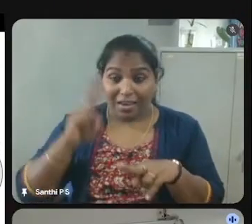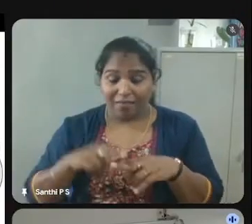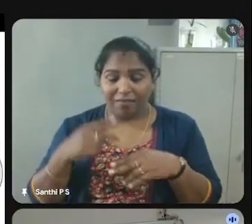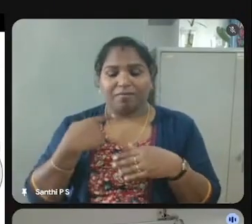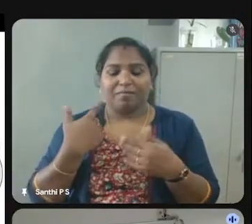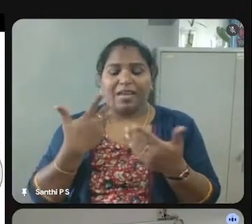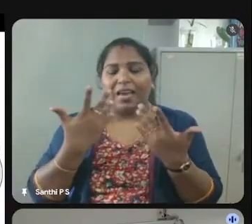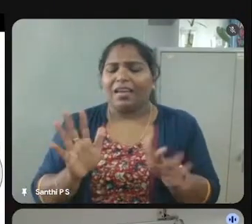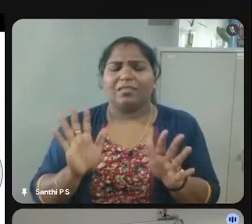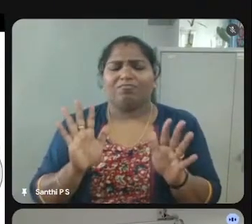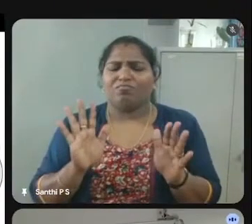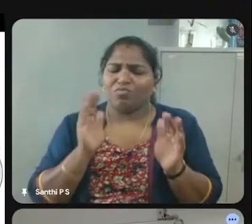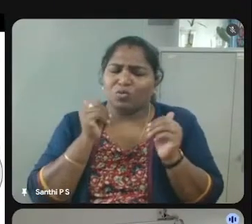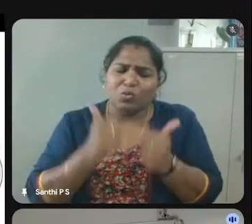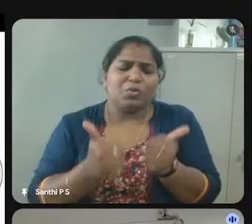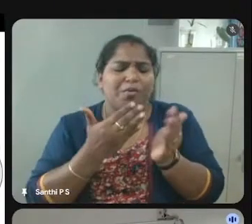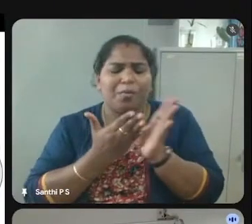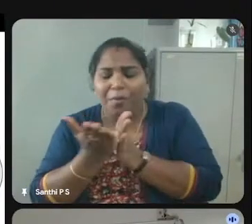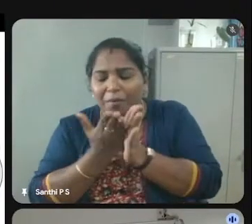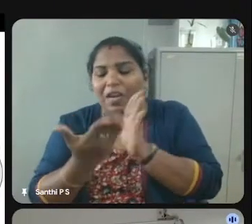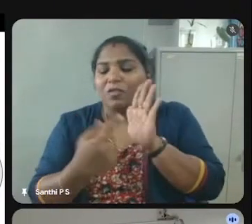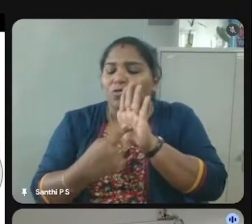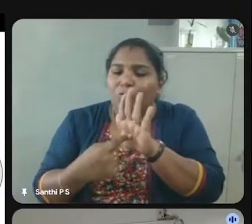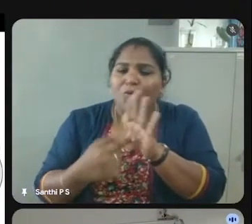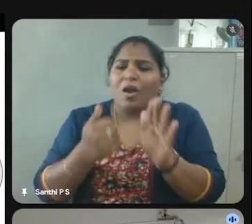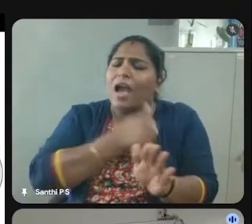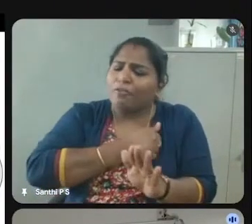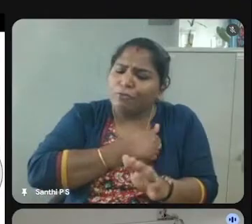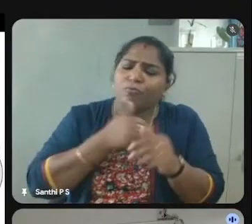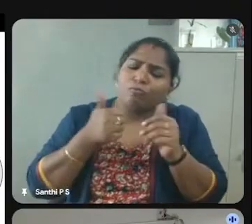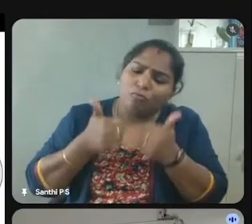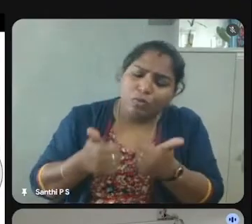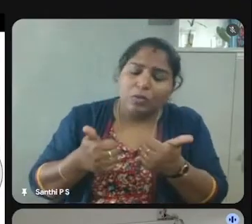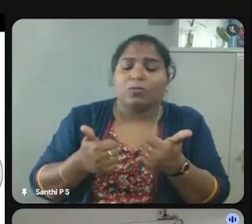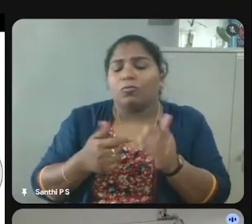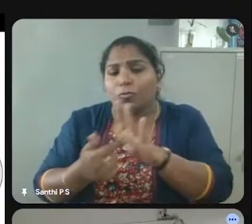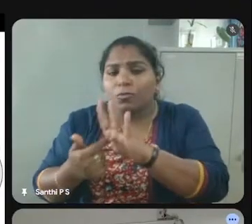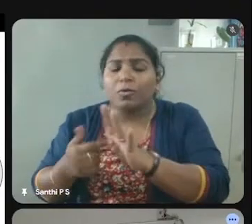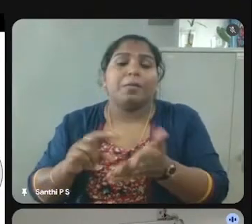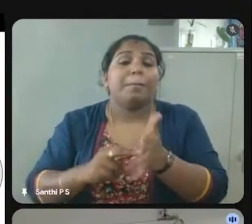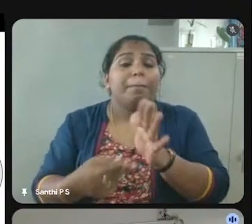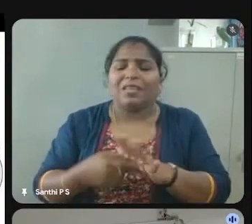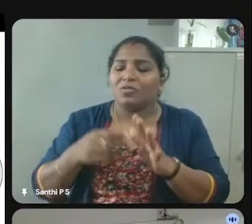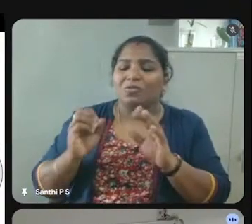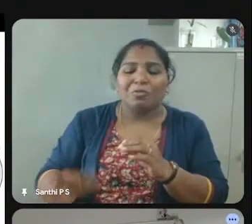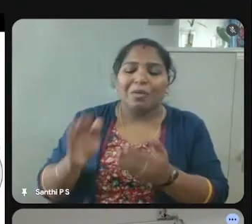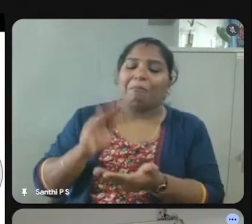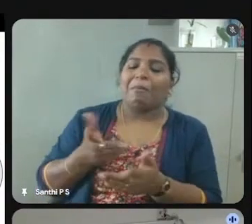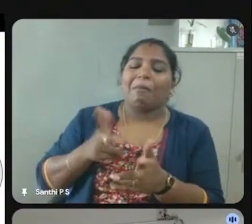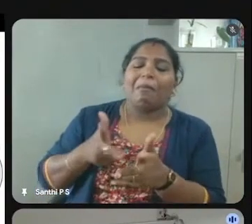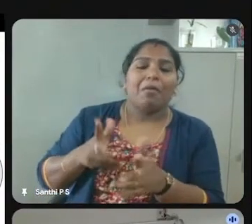കുട്ടിയോട് ഇടപെടുമ്പോൾ, അതായത് നമ്മൾ കുട്ടിയോട് സംസാരിക്കുമ്പോൾ കേവലം സംസാരിക്കാൻ വേണ്ടി സംസാരിക്കാതെ പ്രസൻസ് ഓഫ് മൈൻഡ് കീപ്പ് ചെയ്യുക എന്നൊരു